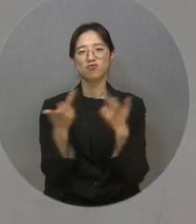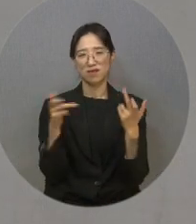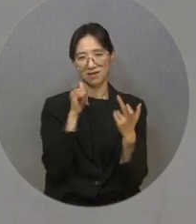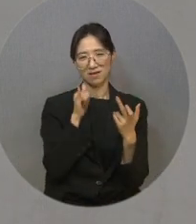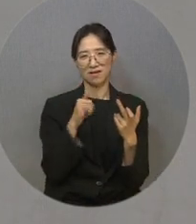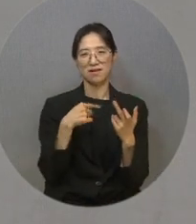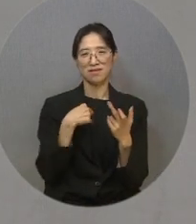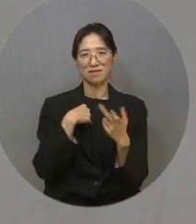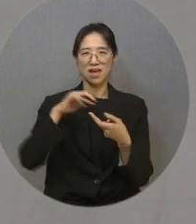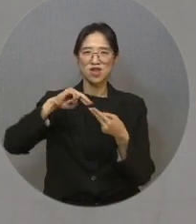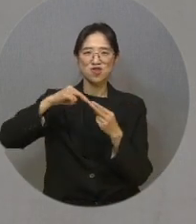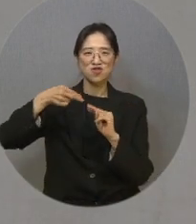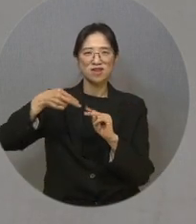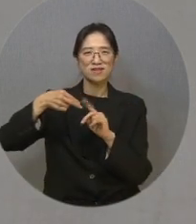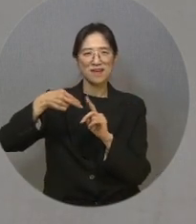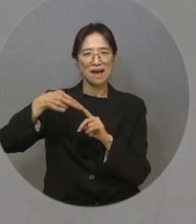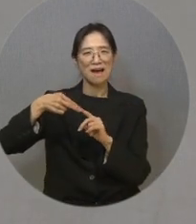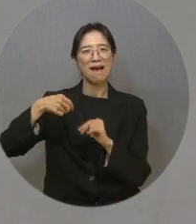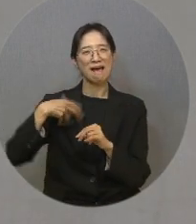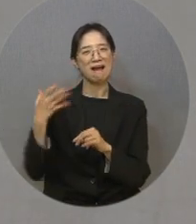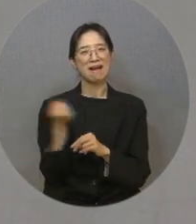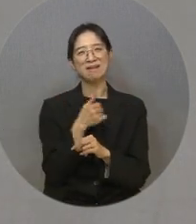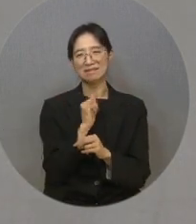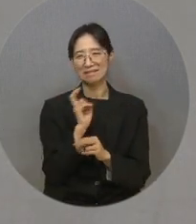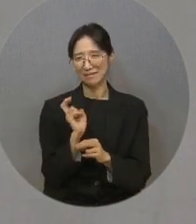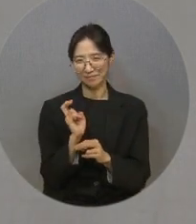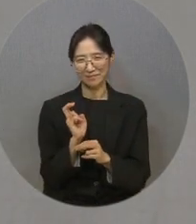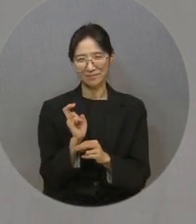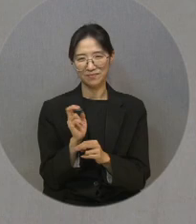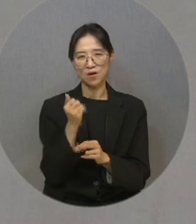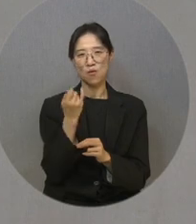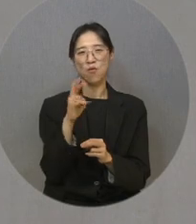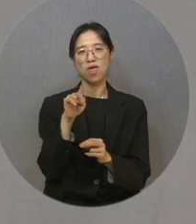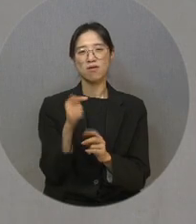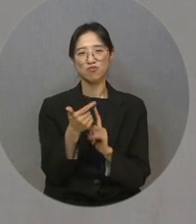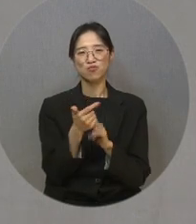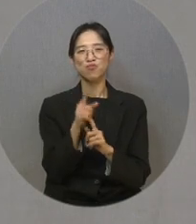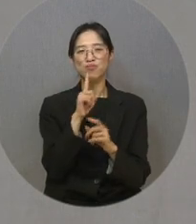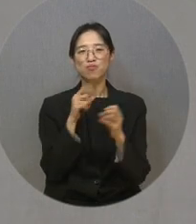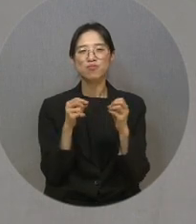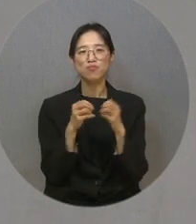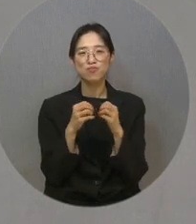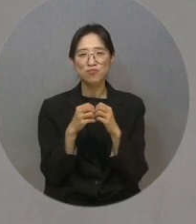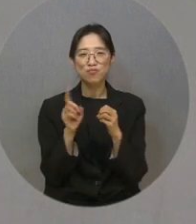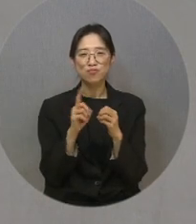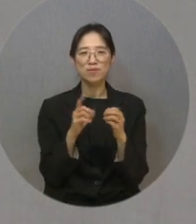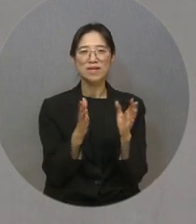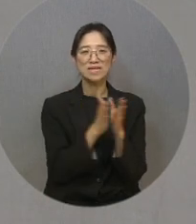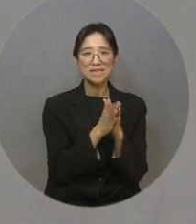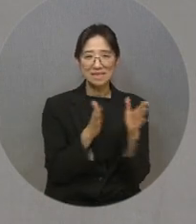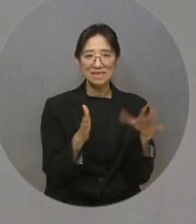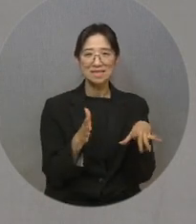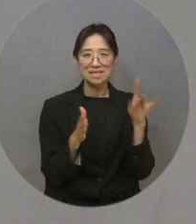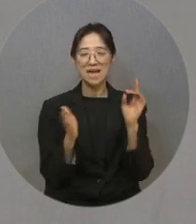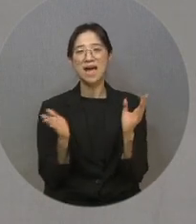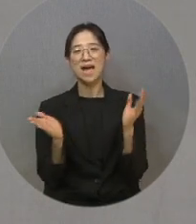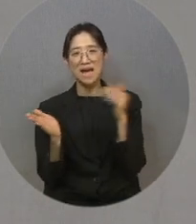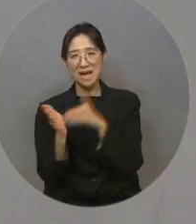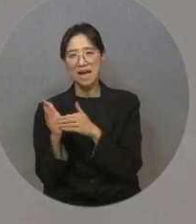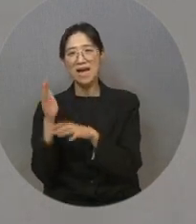그런 어떤 유전자적인 조금은 그런 게 있는 것 같아요. 회문산이 회문이라는 것은 시작과 끝이 같은 뜻입니다.